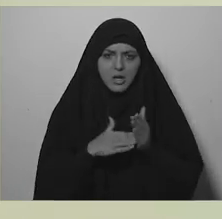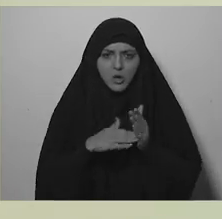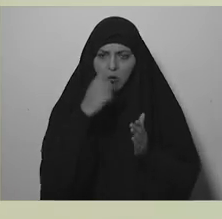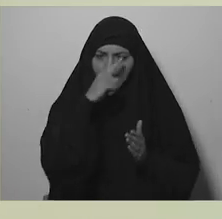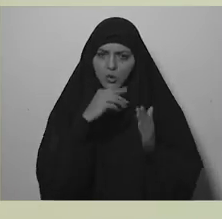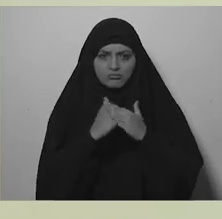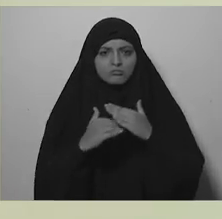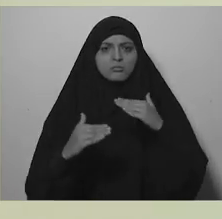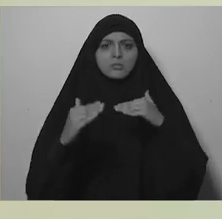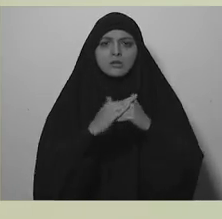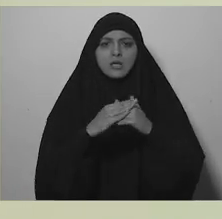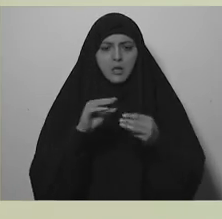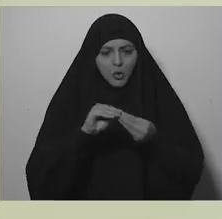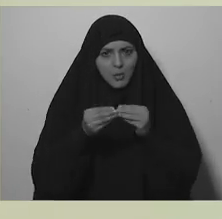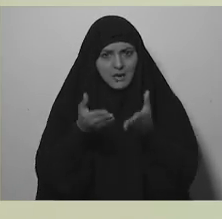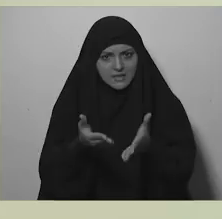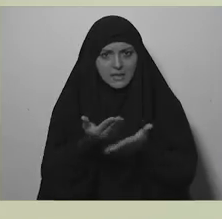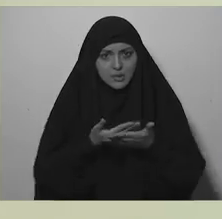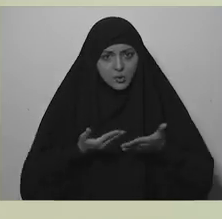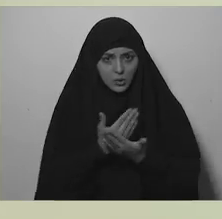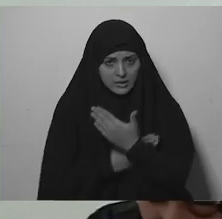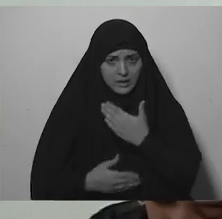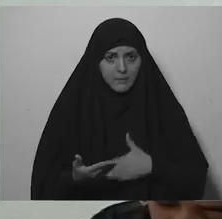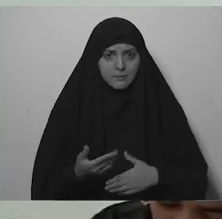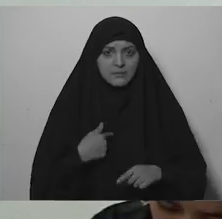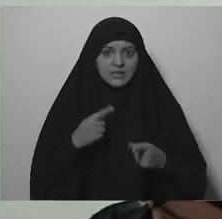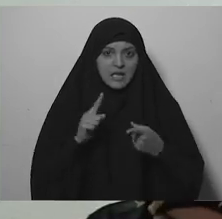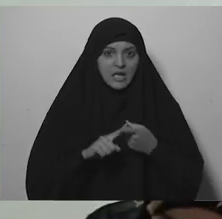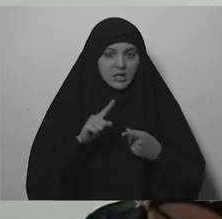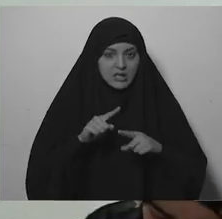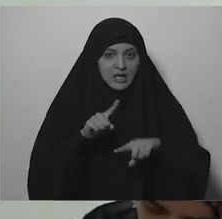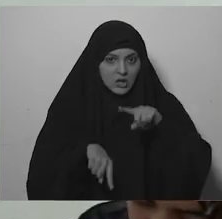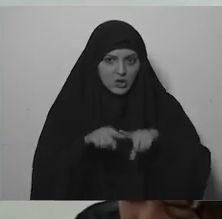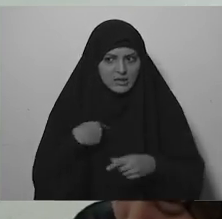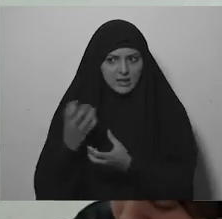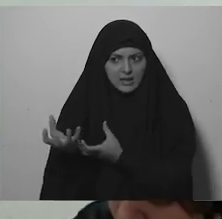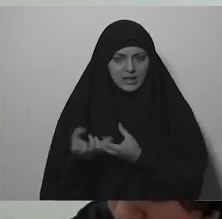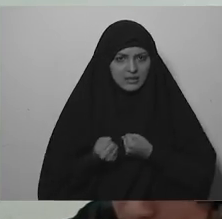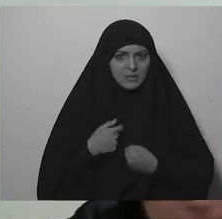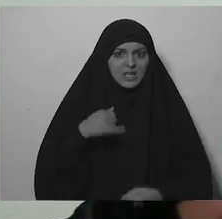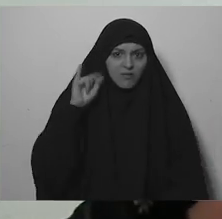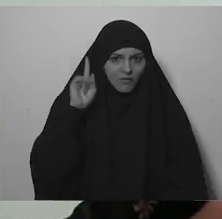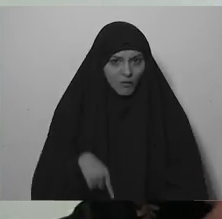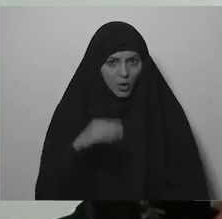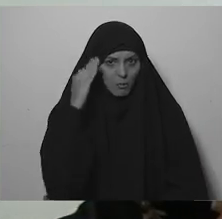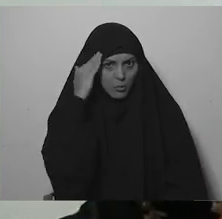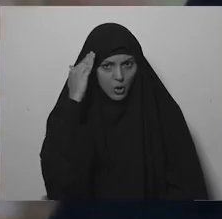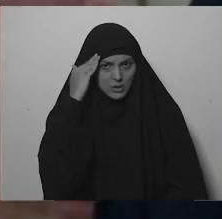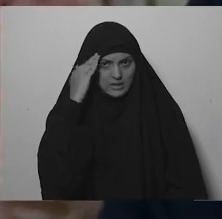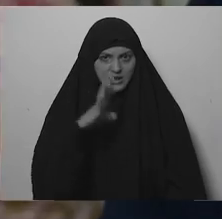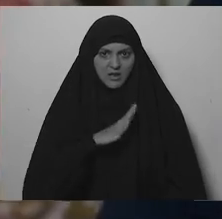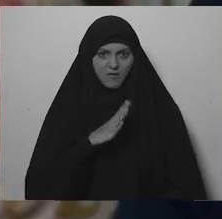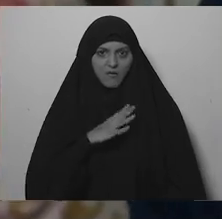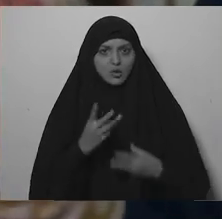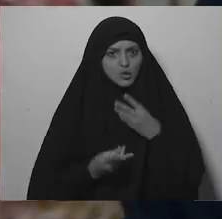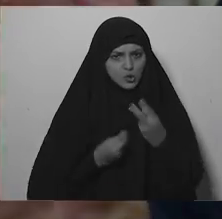l'aider pour qu'elle surmonte ce problème. Et la chose qui m'a attiré, c'est qu'on doit avoir, qu'on doit